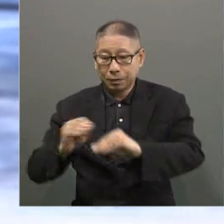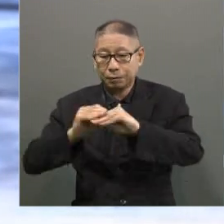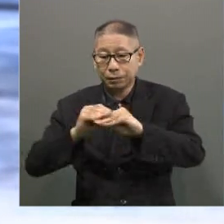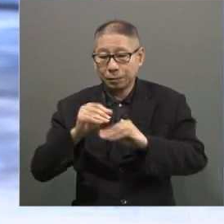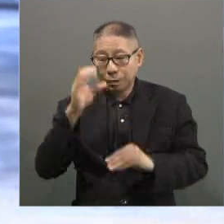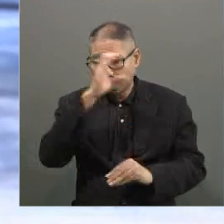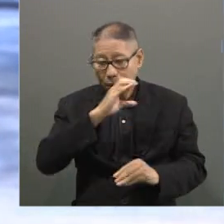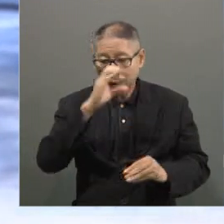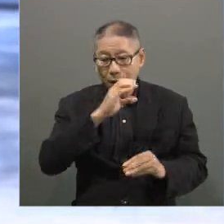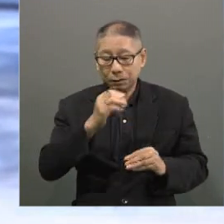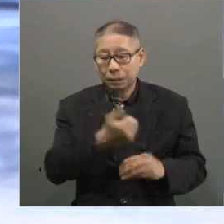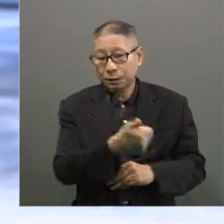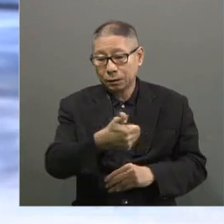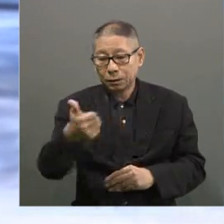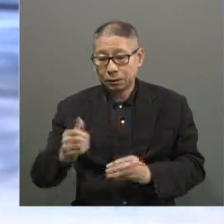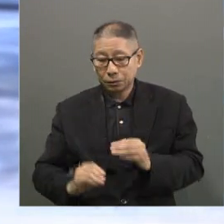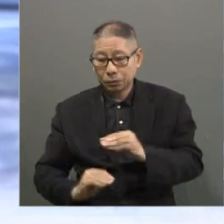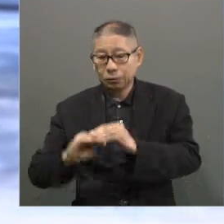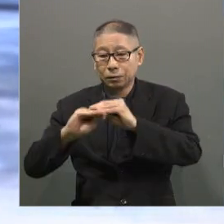หาพื้นที่อื่นด้วย